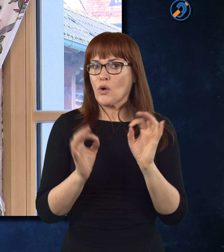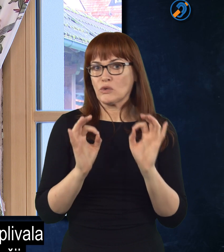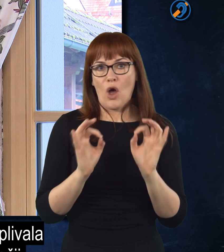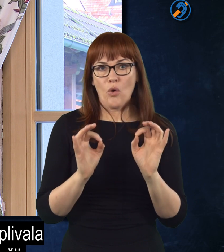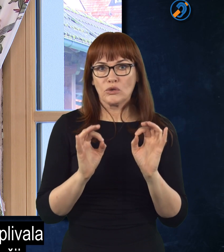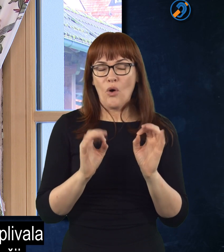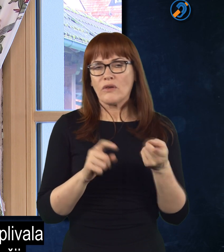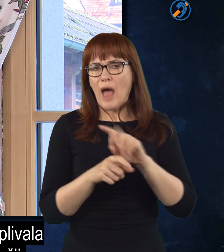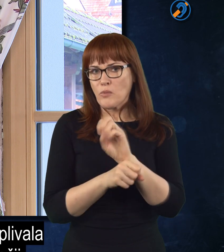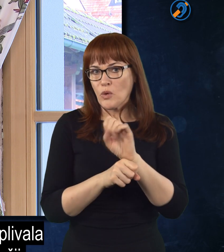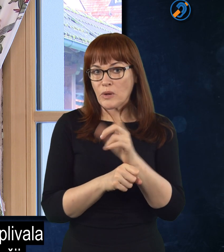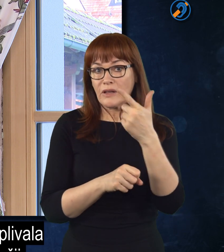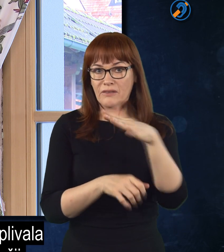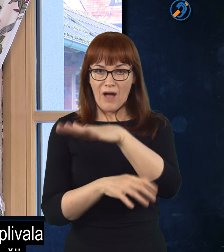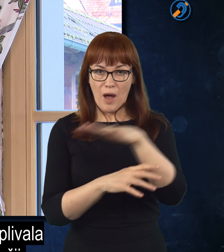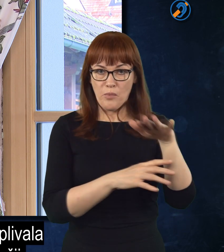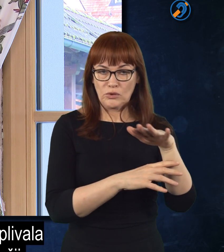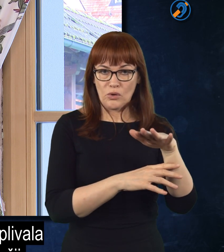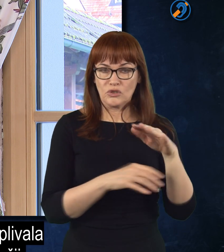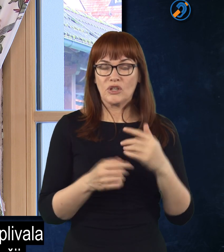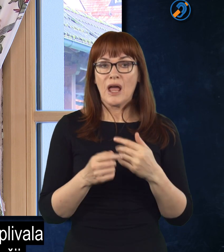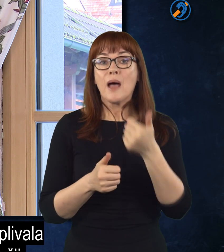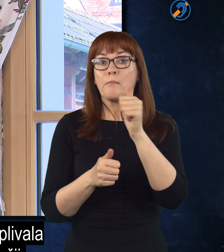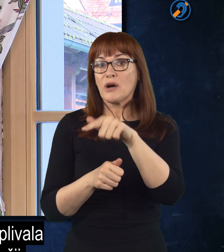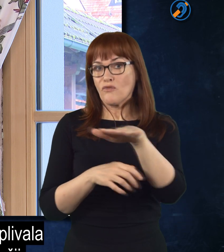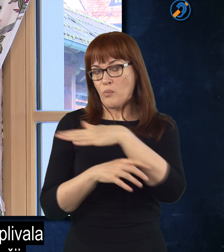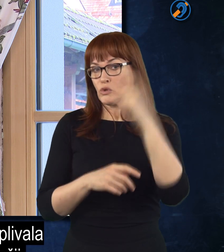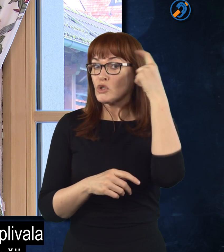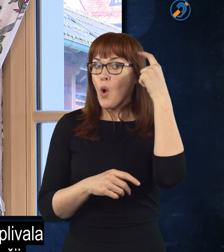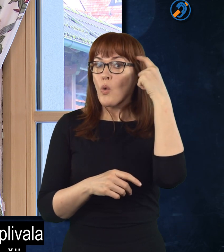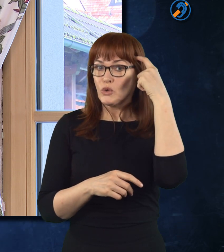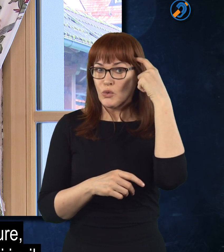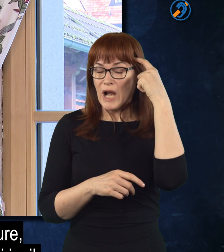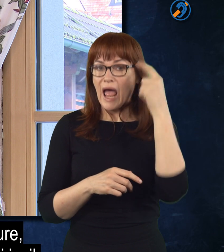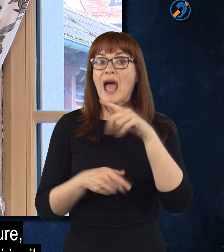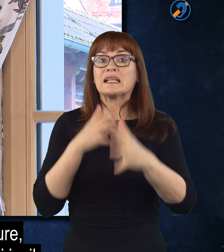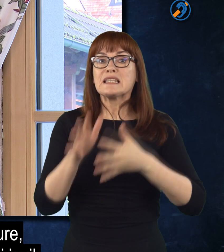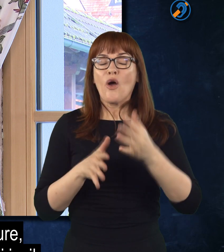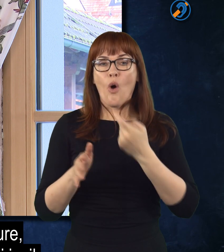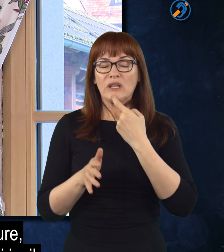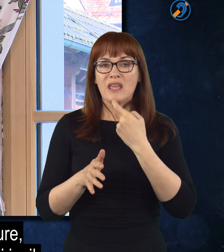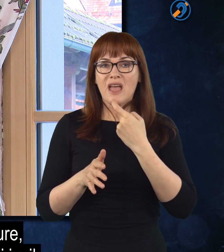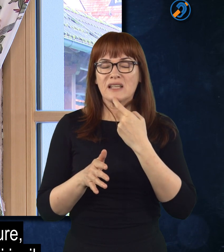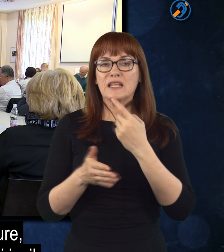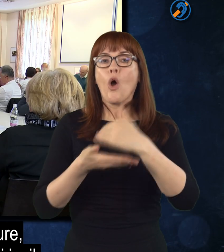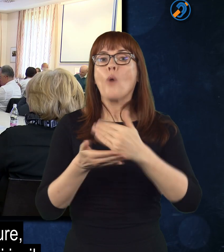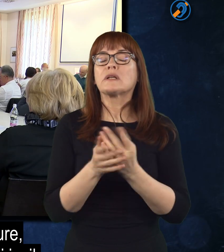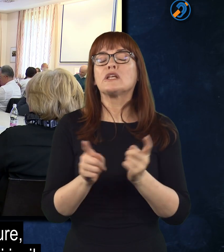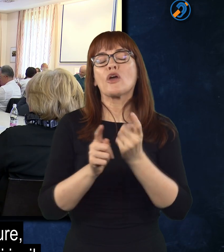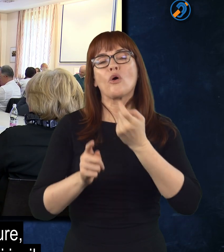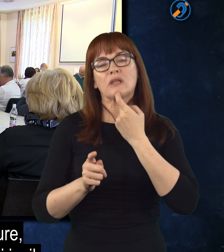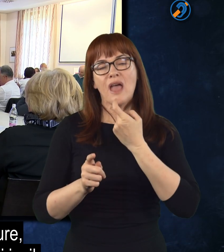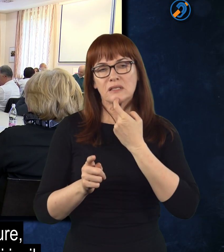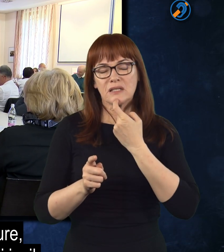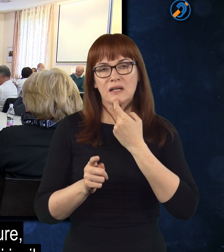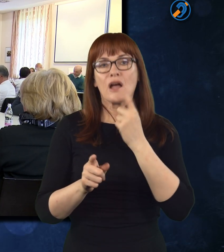Ta umestitev zagotovo bo najbolj vplivala na dve področji. Prvo je področje kulture, ker se